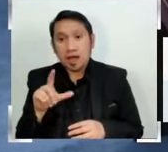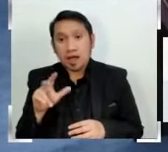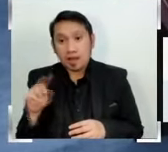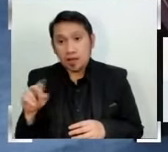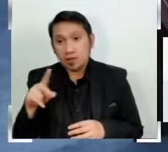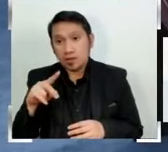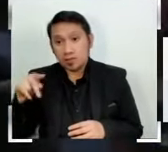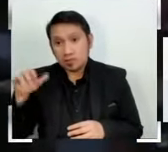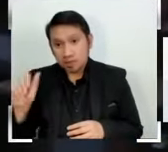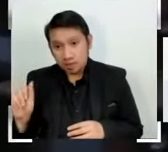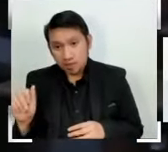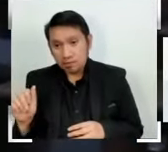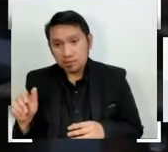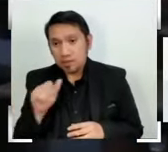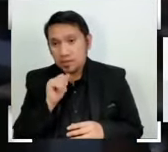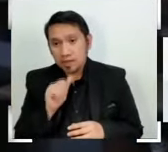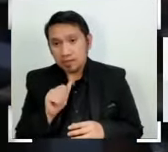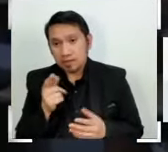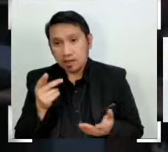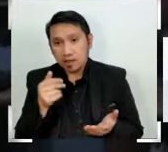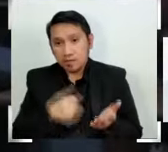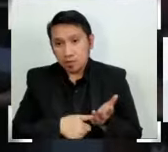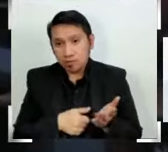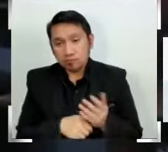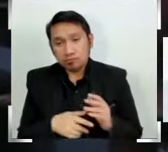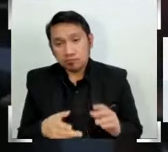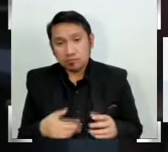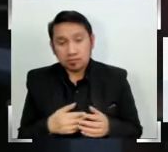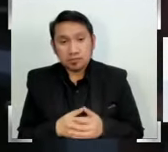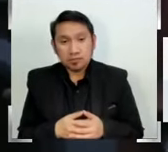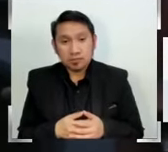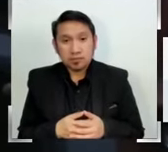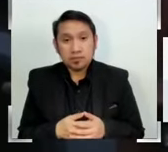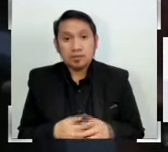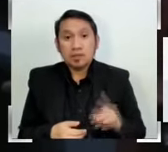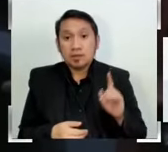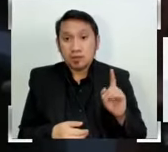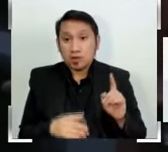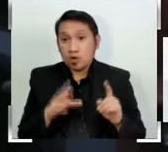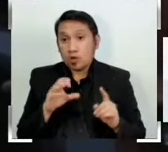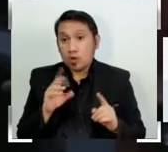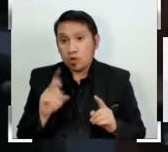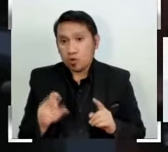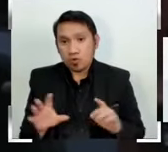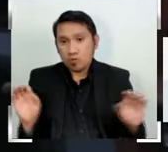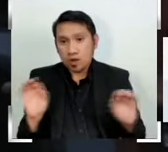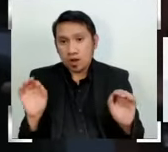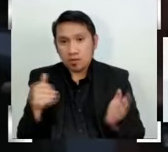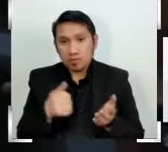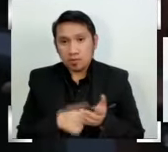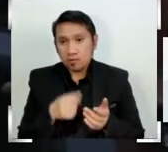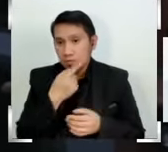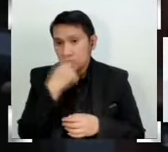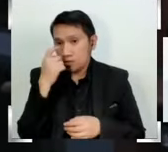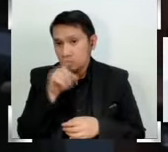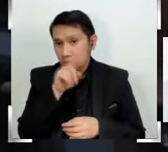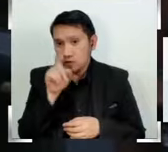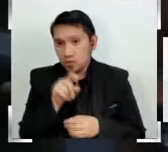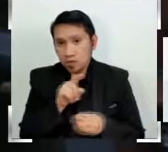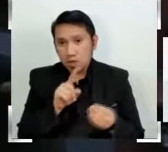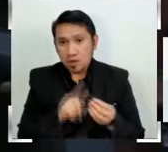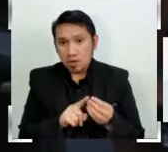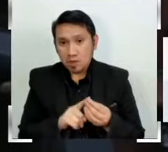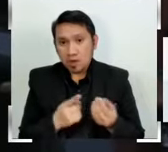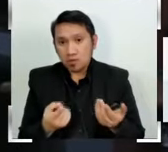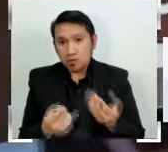Cayetano, kaya hindi nakaboto. Nag-abstain naman si Senate Minority Leader Coco Pimentel dahil kinuso niya ang pag-certify ni Pangulong Marcos